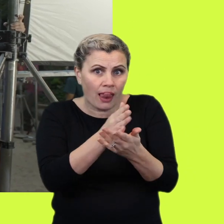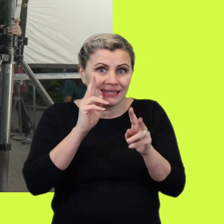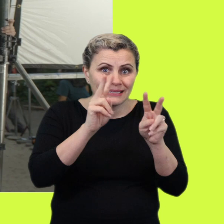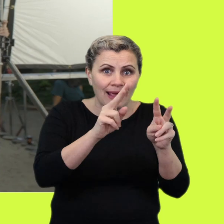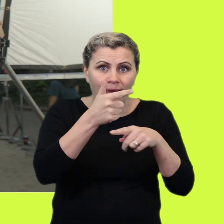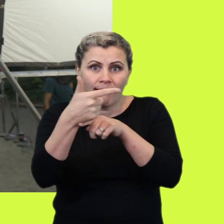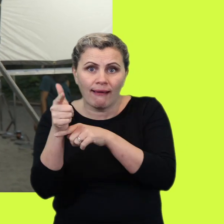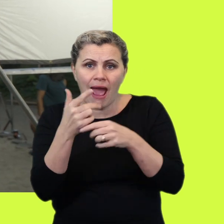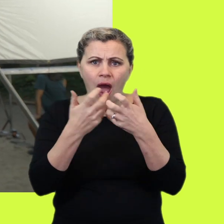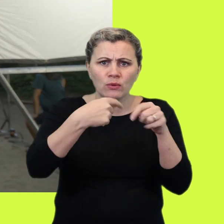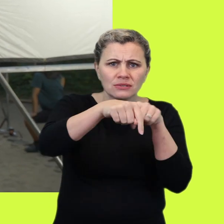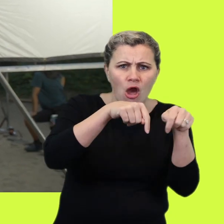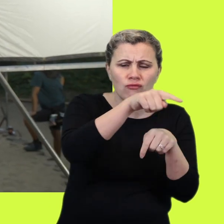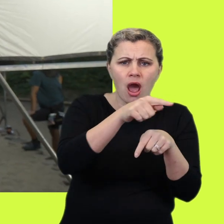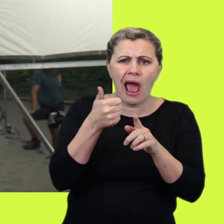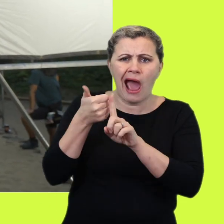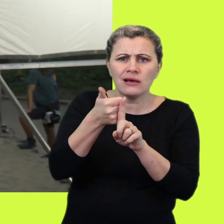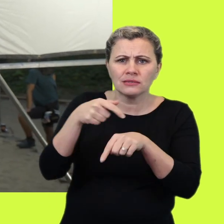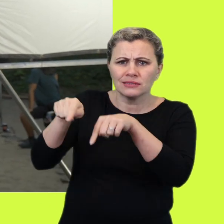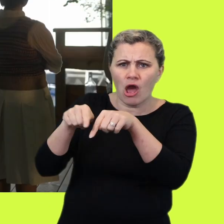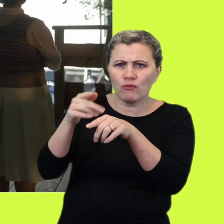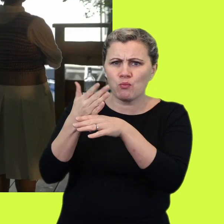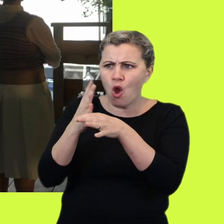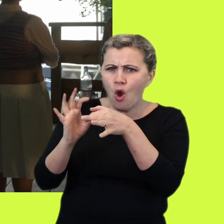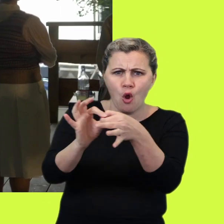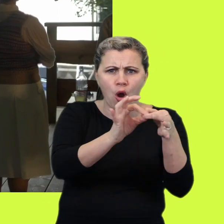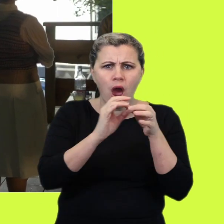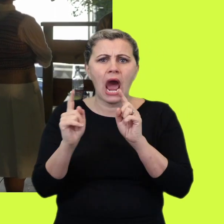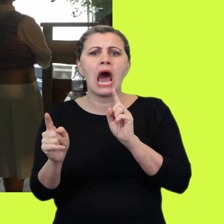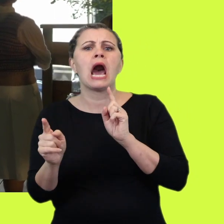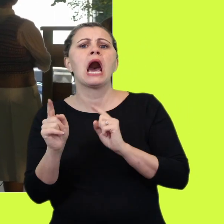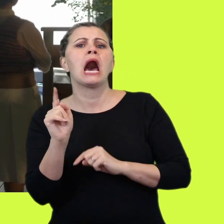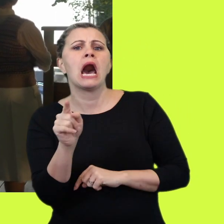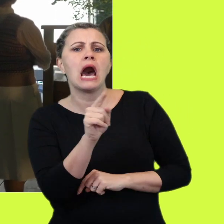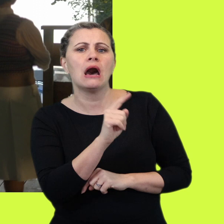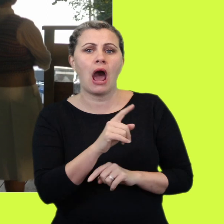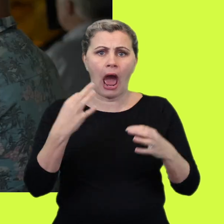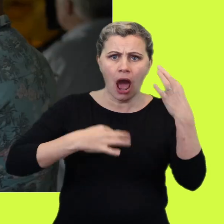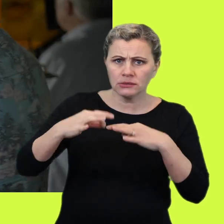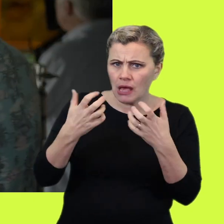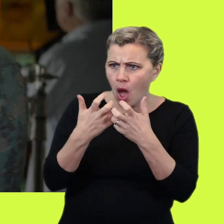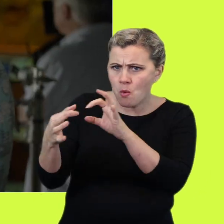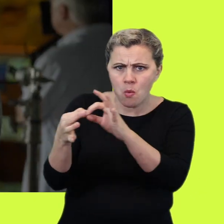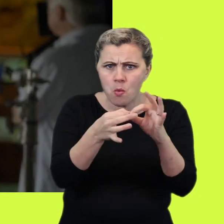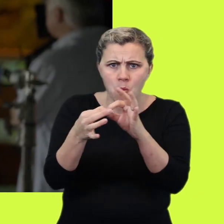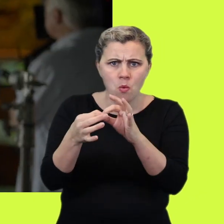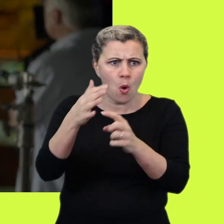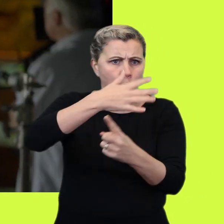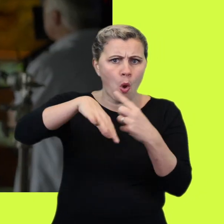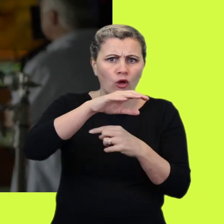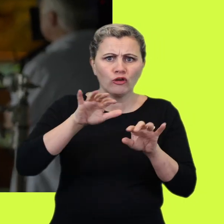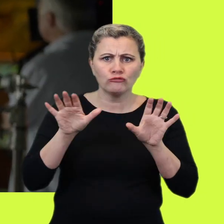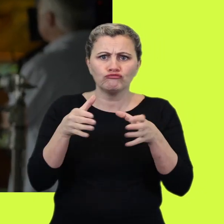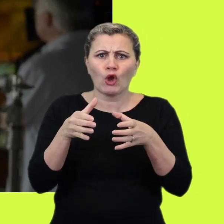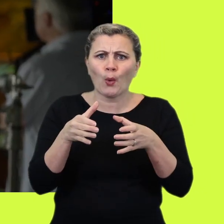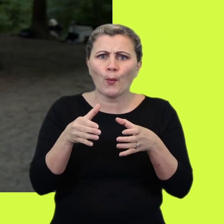yma a gweld sut mae'r cyfarwyddwr neu sut mae'r assistant director neu wedyn sut mae'r actorion yn cydweithio efo gweddill y criw. Mae